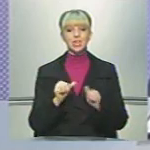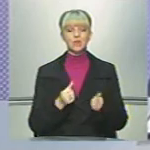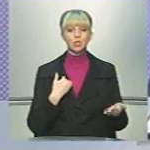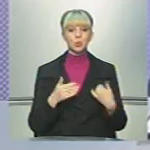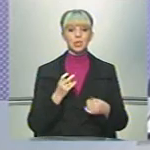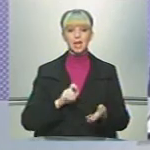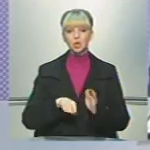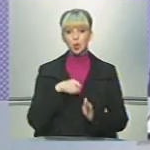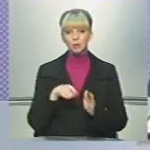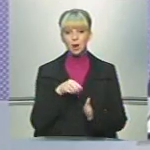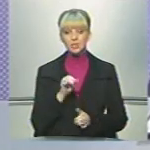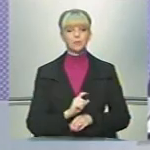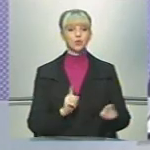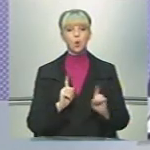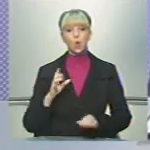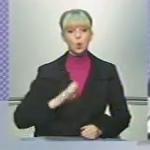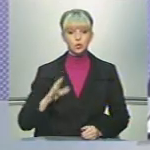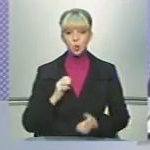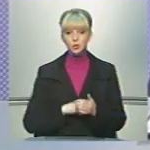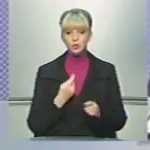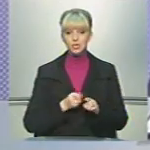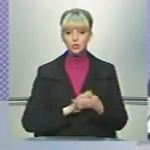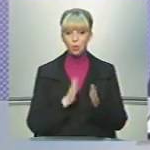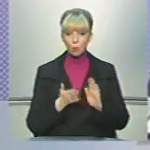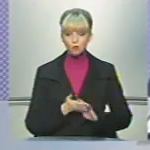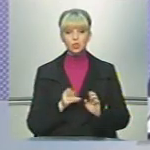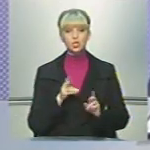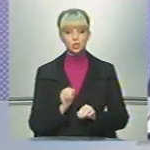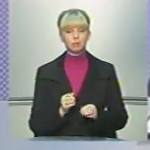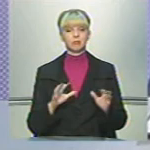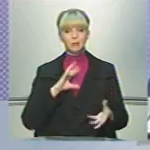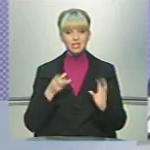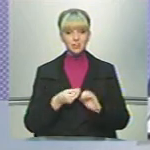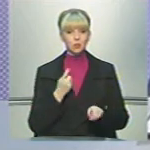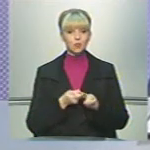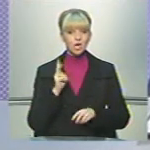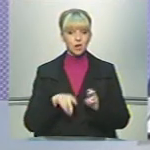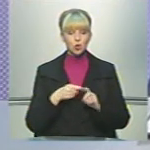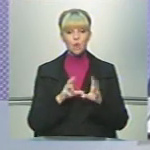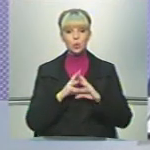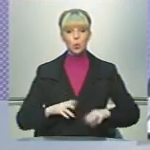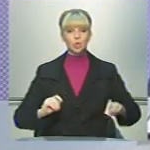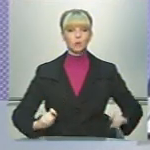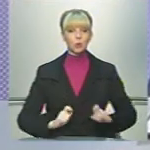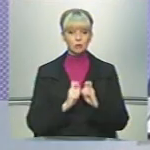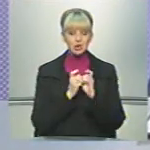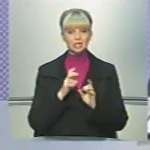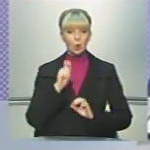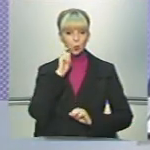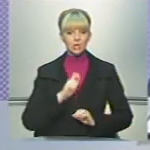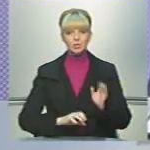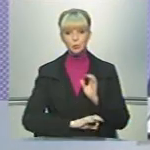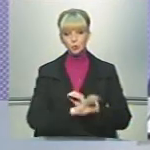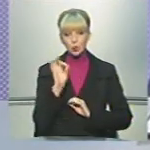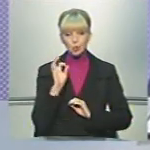на Донбасі. Чого очікувати від цих домовленостей і чи призведуть вони врешті до врегулювання конфлікту на українському